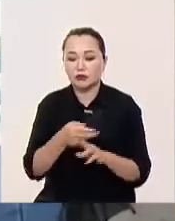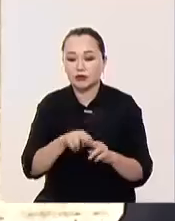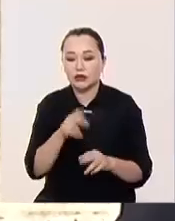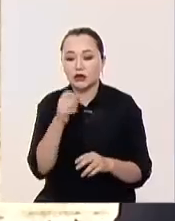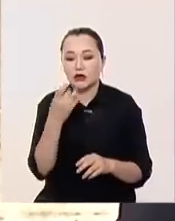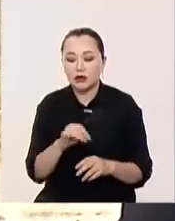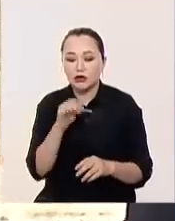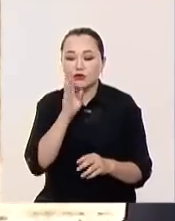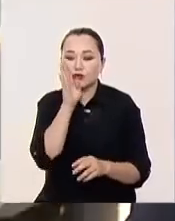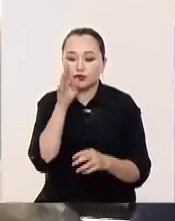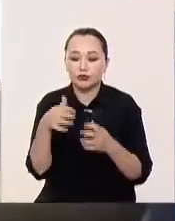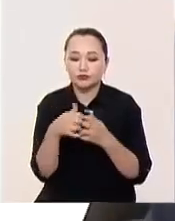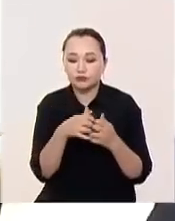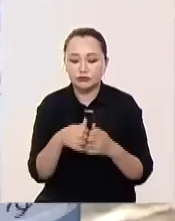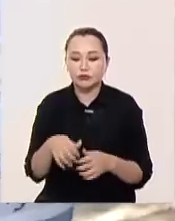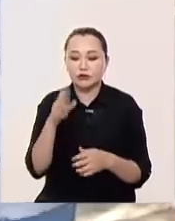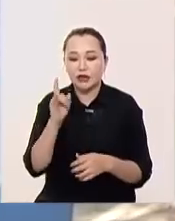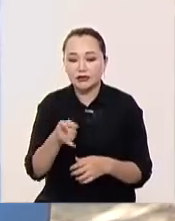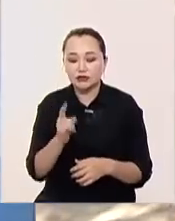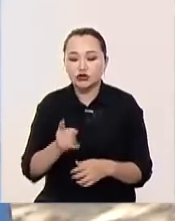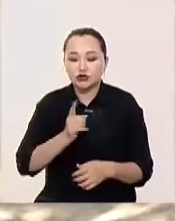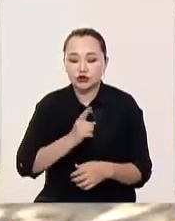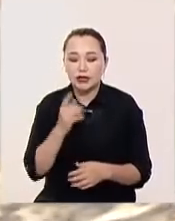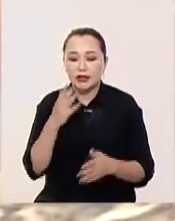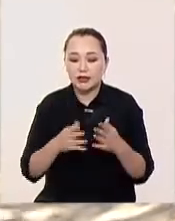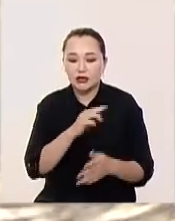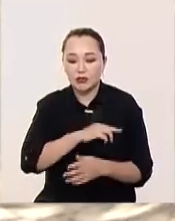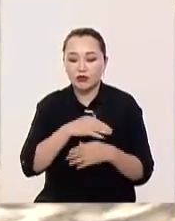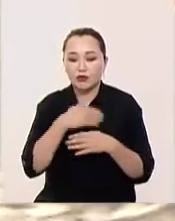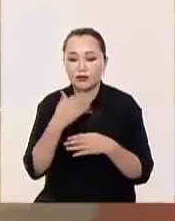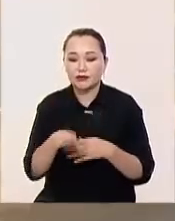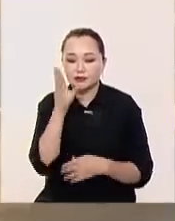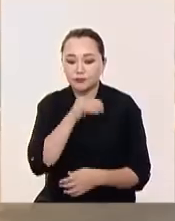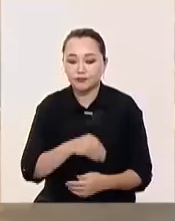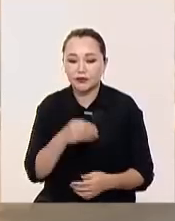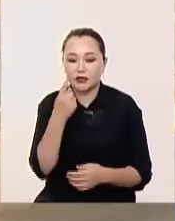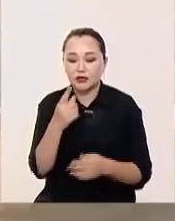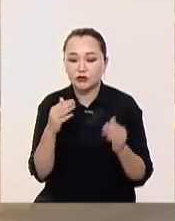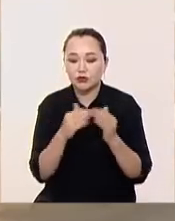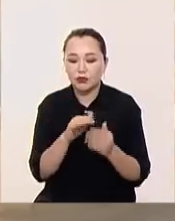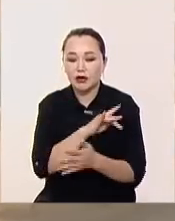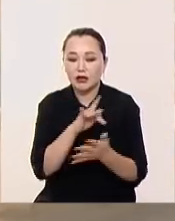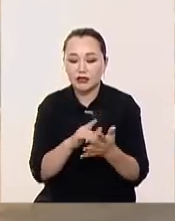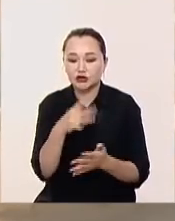өйткені тұрғындар таңмен таласа тұрып сағаттап такси күту керек, болмаса жұмысқа кешігеді. Бір үйден қалаға